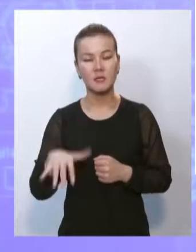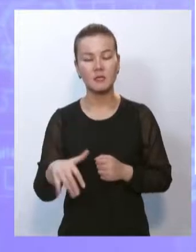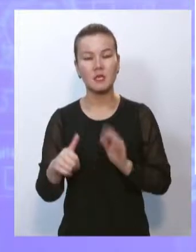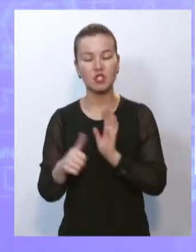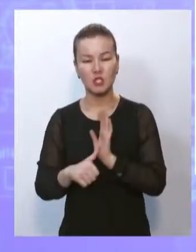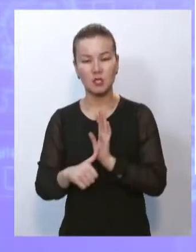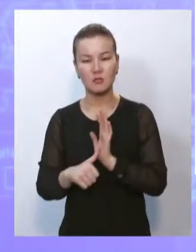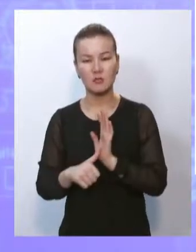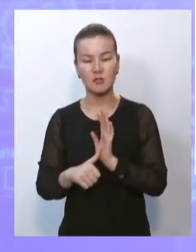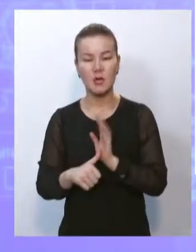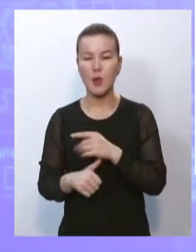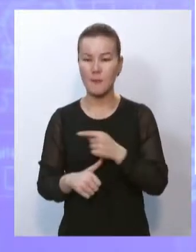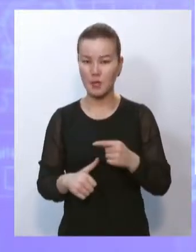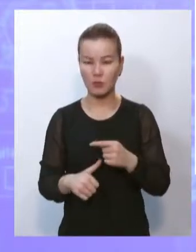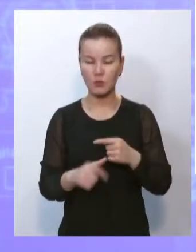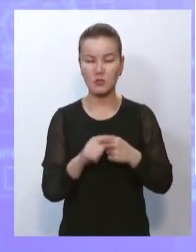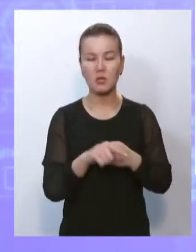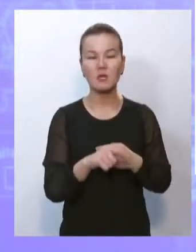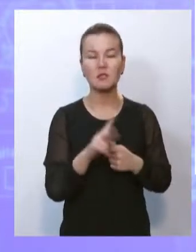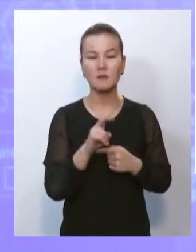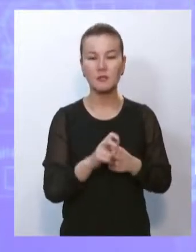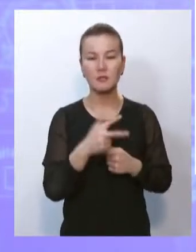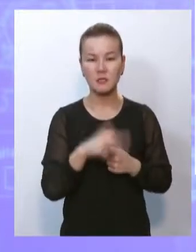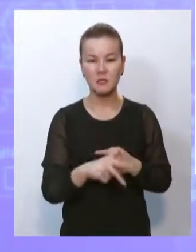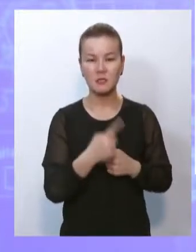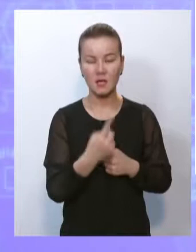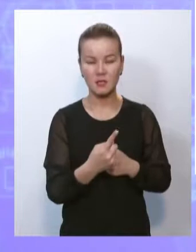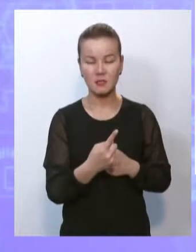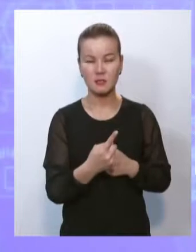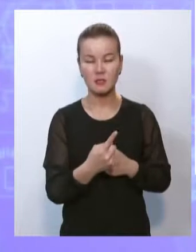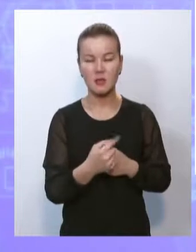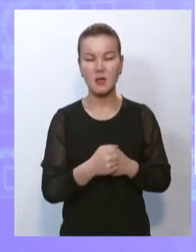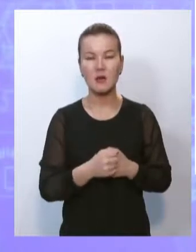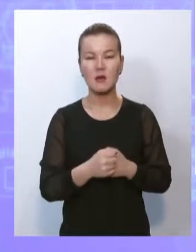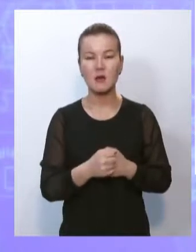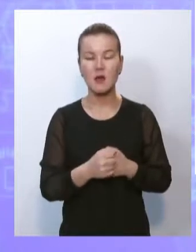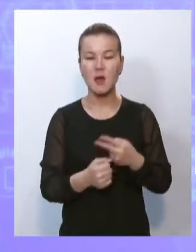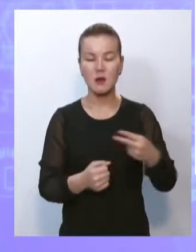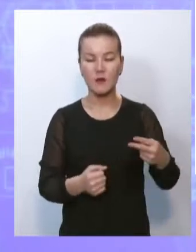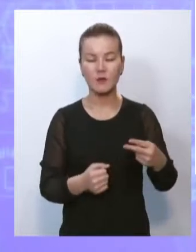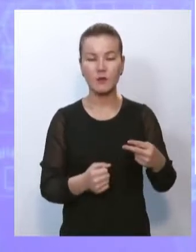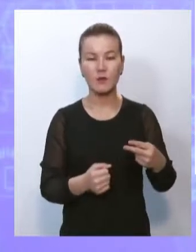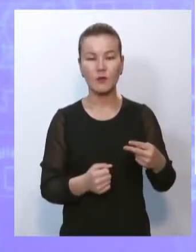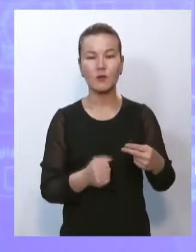356 минус 231 равно